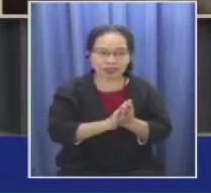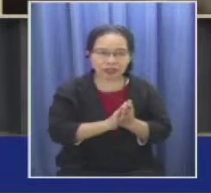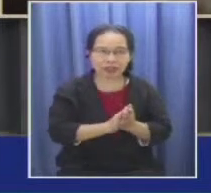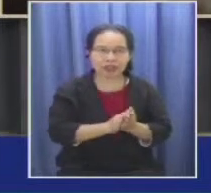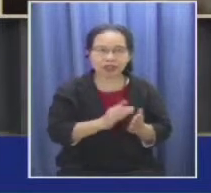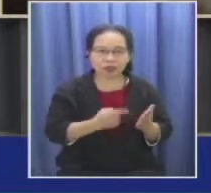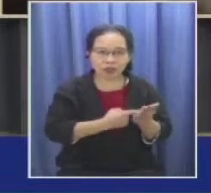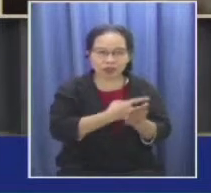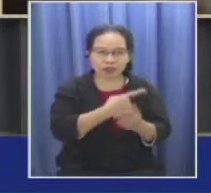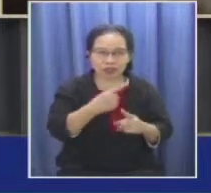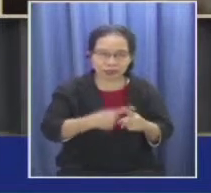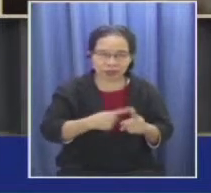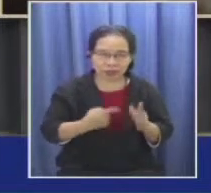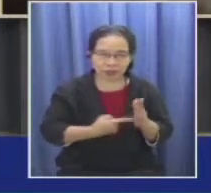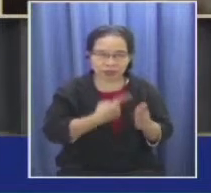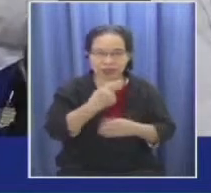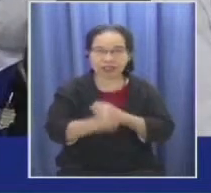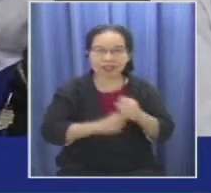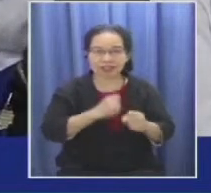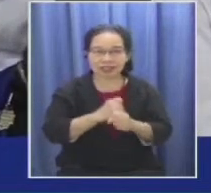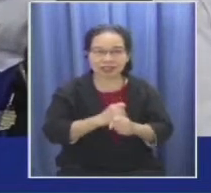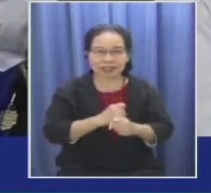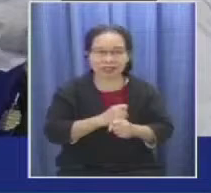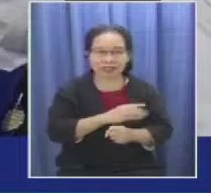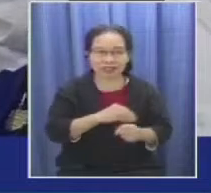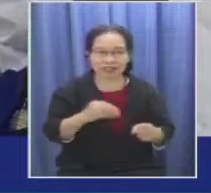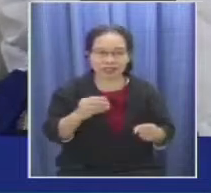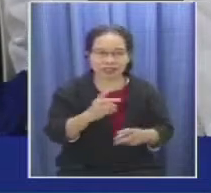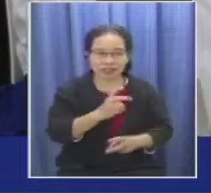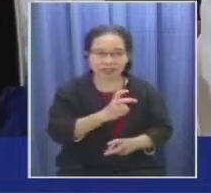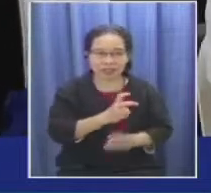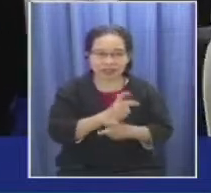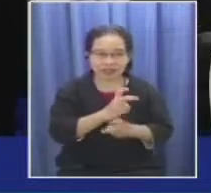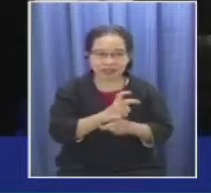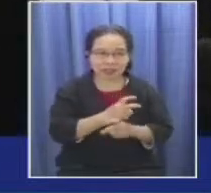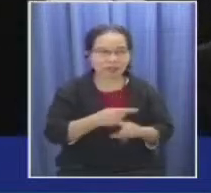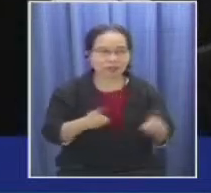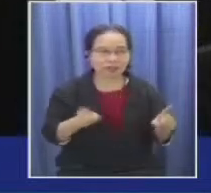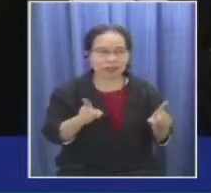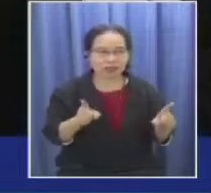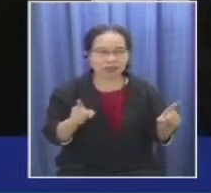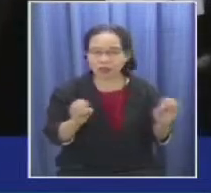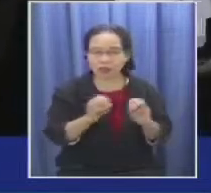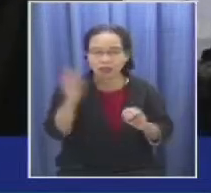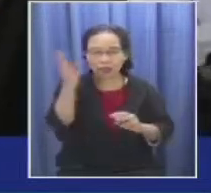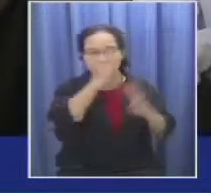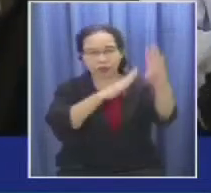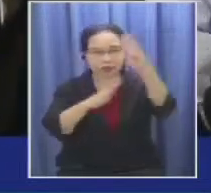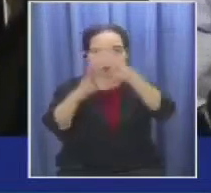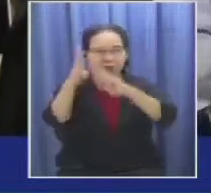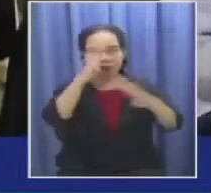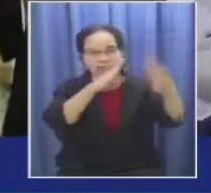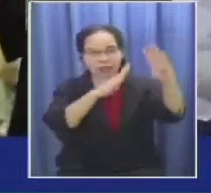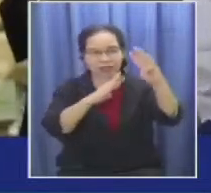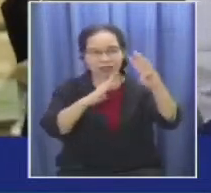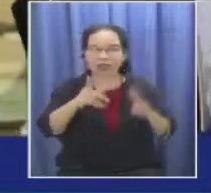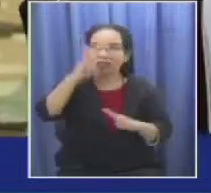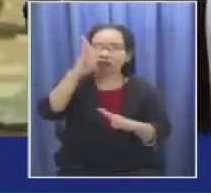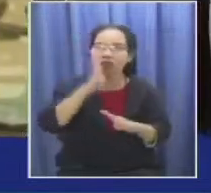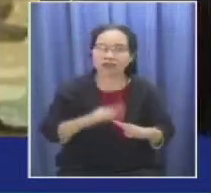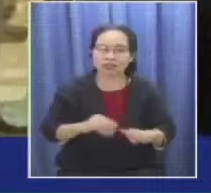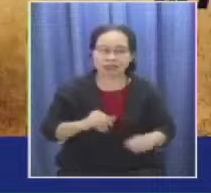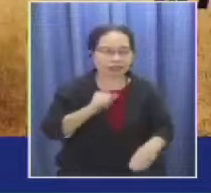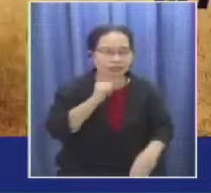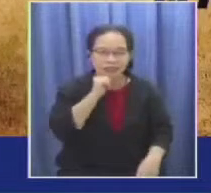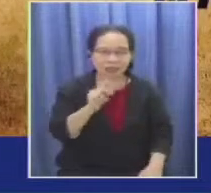bo ye wo nipa bi ni mu wono mu a wo mo de mpaye bɔ efa ne mpaye bɔ bi ni wo ma brabom o mo